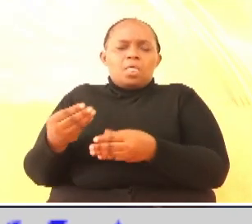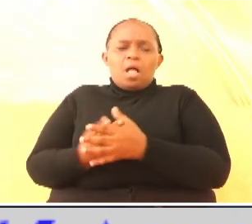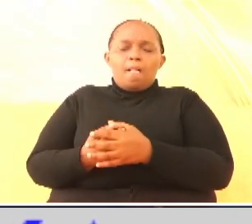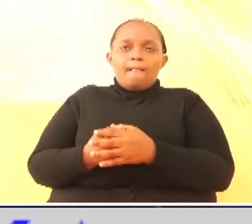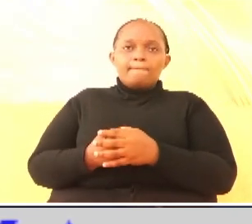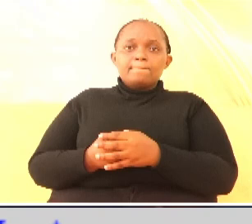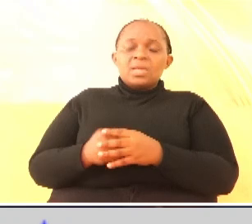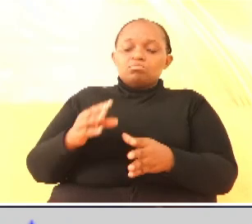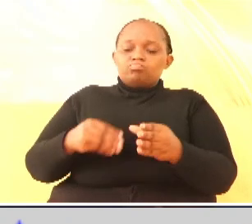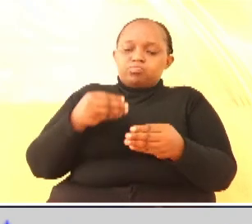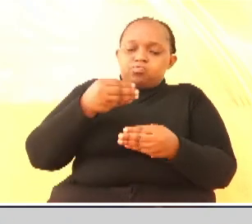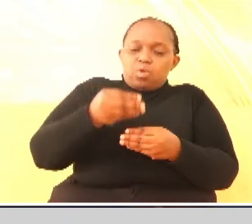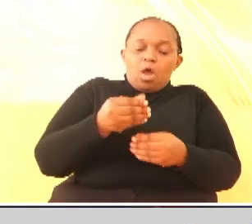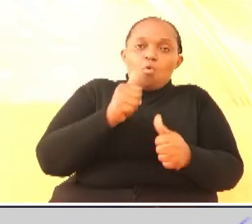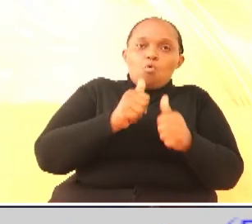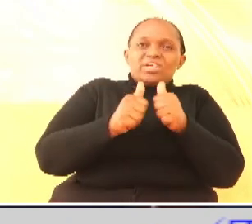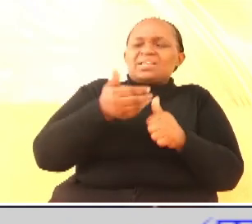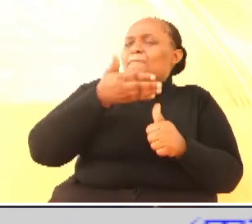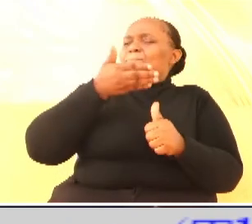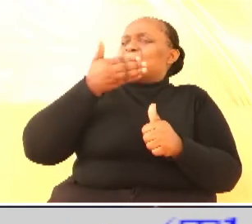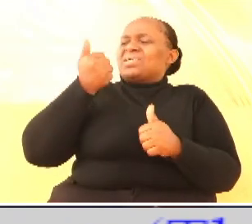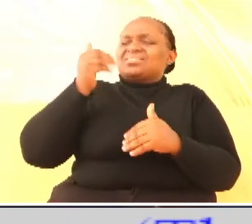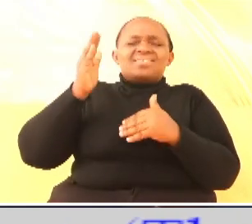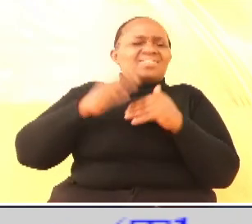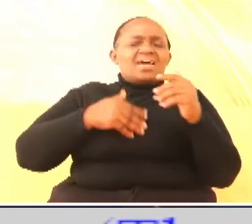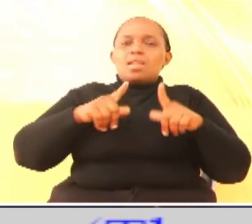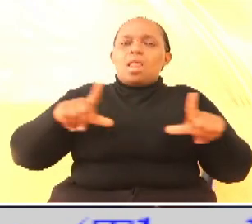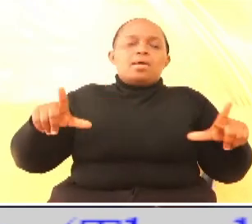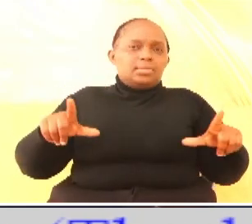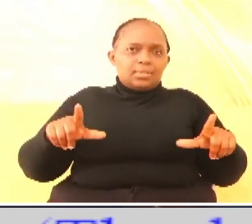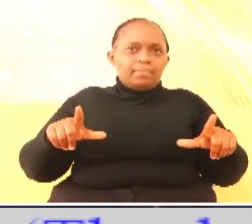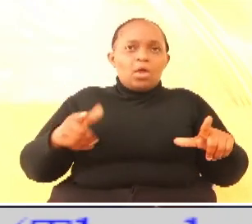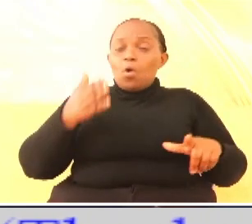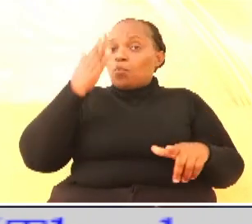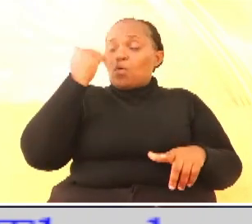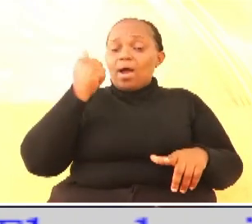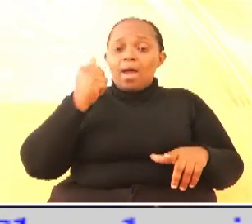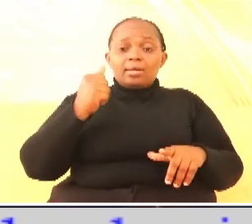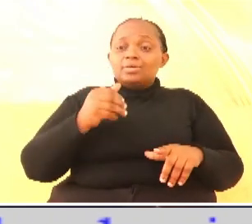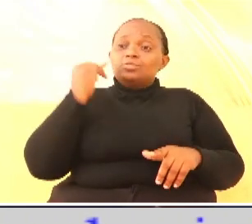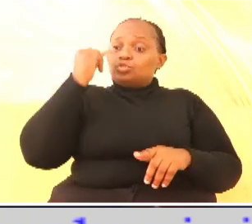ambao ulikuwa bora kuliko mashamba, kwa sababu tayari alikuwa